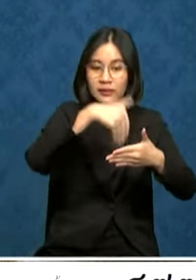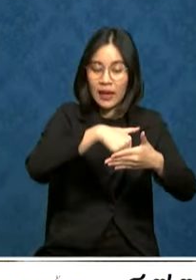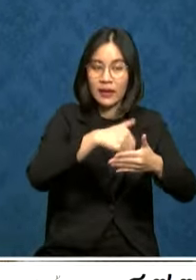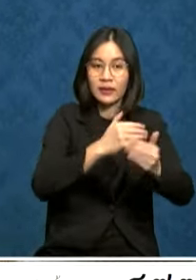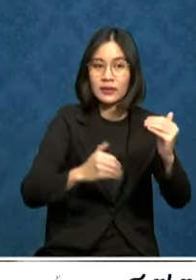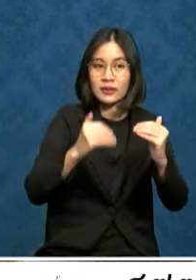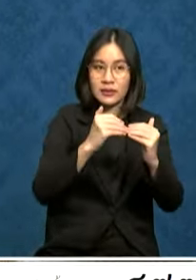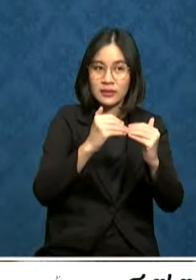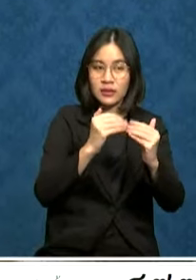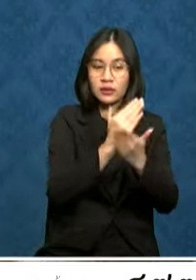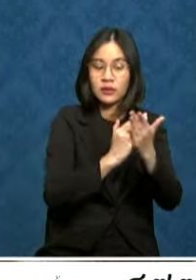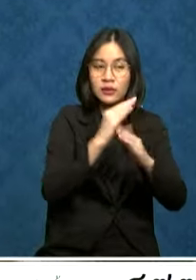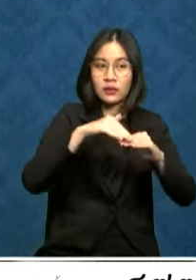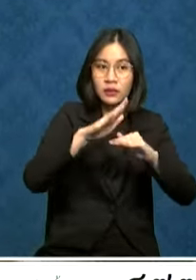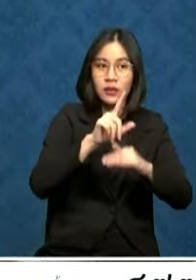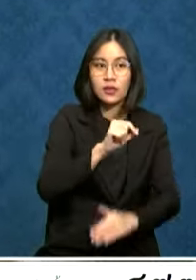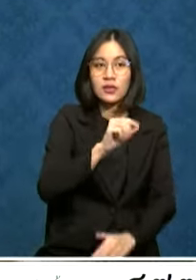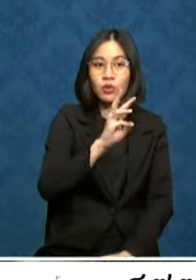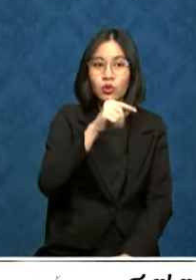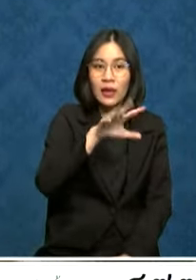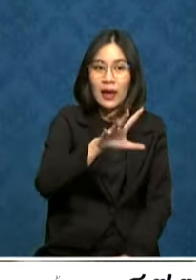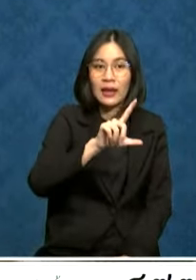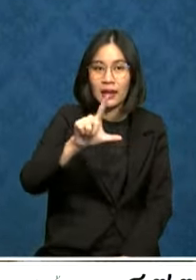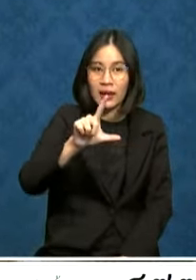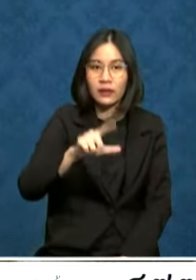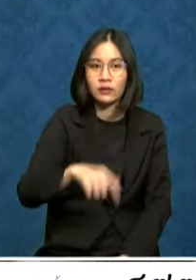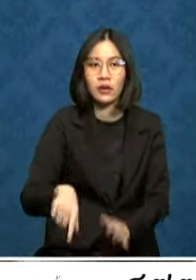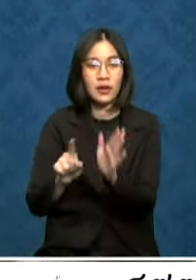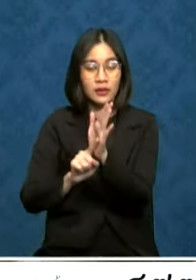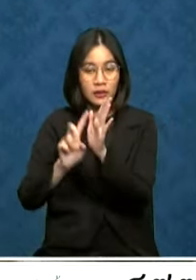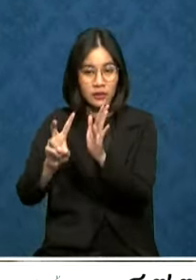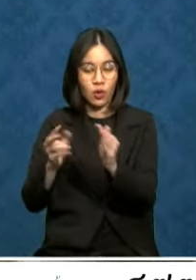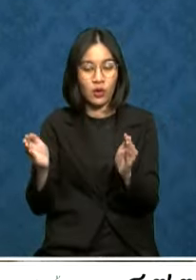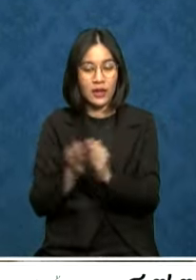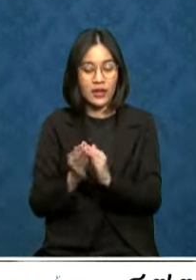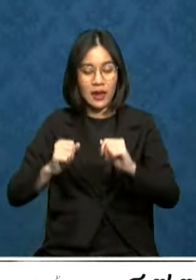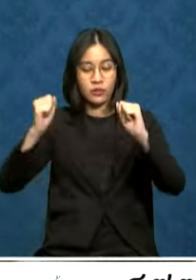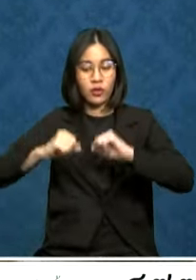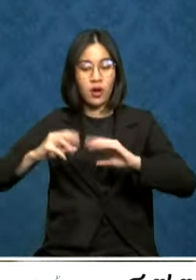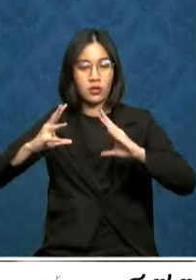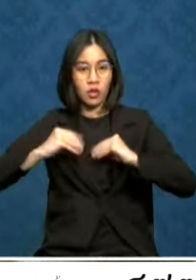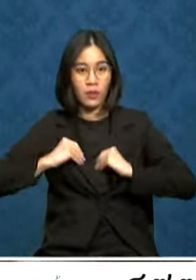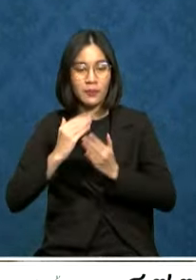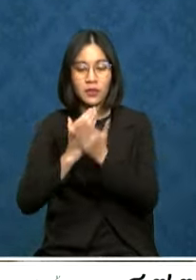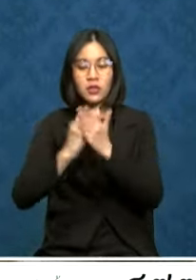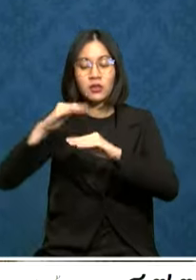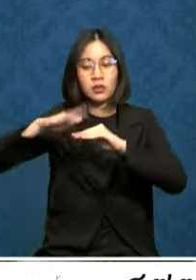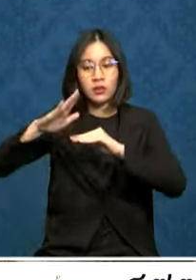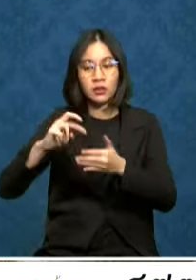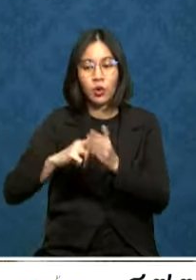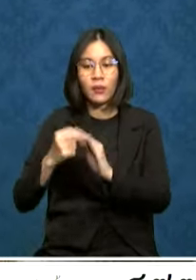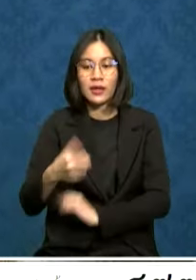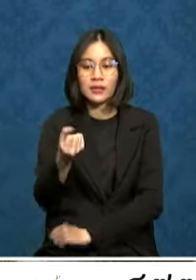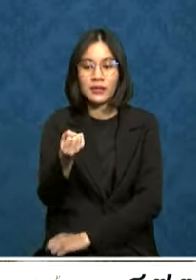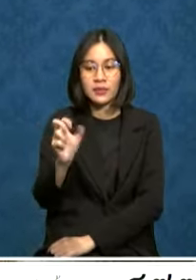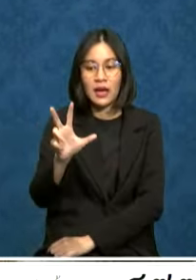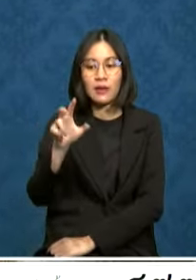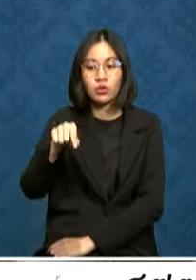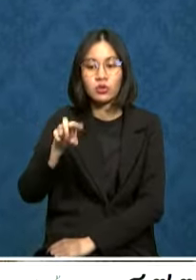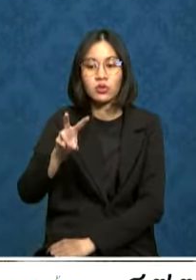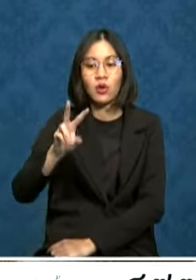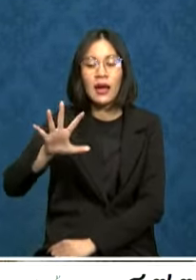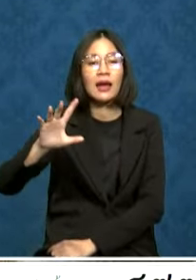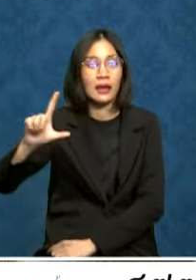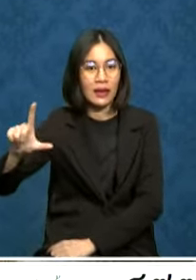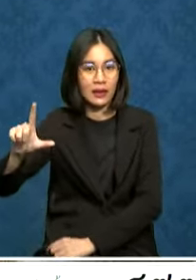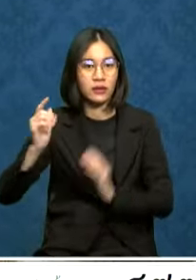26.5 ล้านคนพอฉที่ 2 ก็ตมผู้ลงคอแนนเห็นชอบเกินครึ่งคือ 13.25 ล้าน